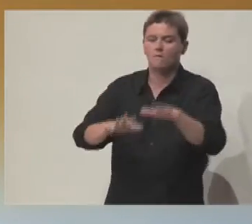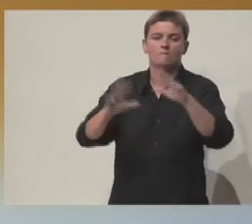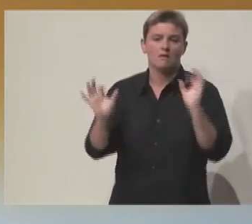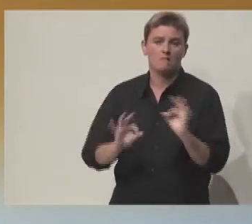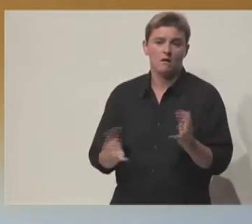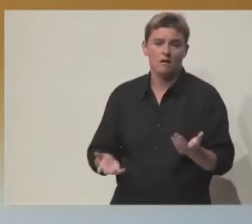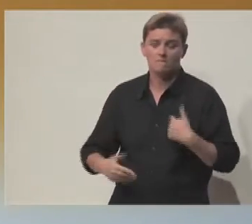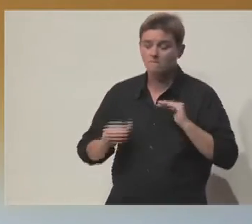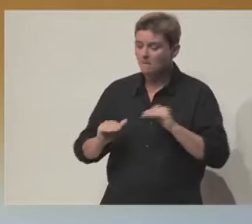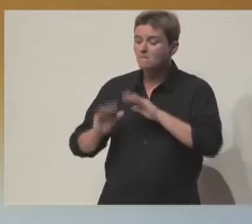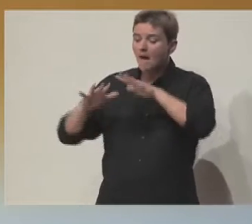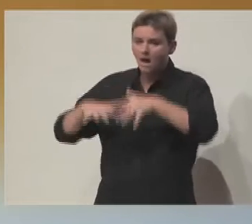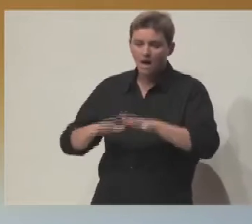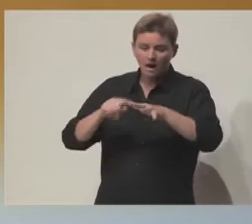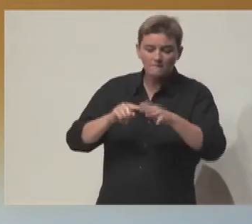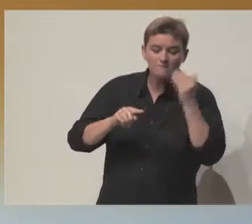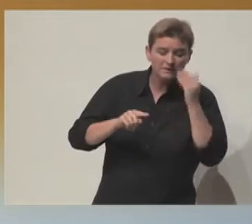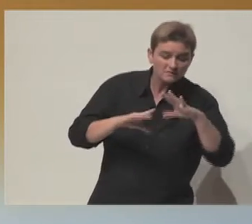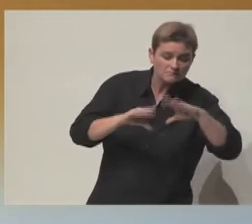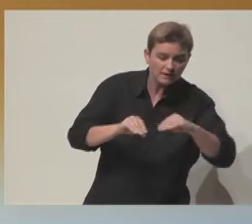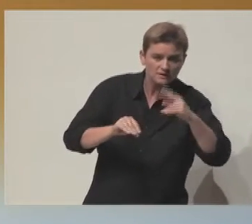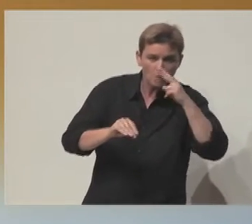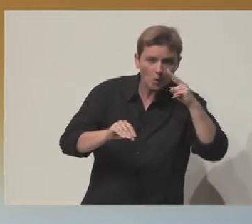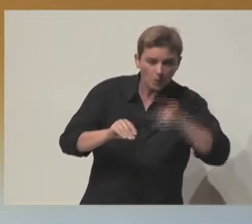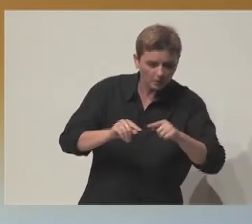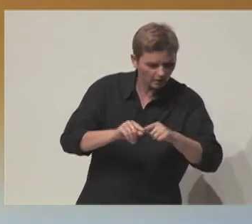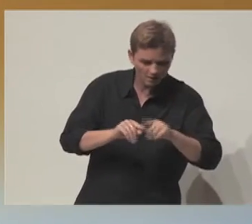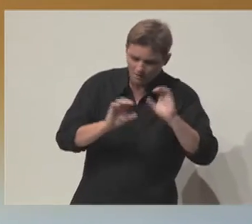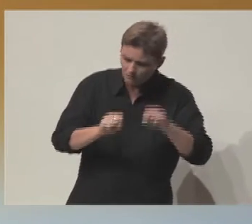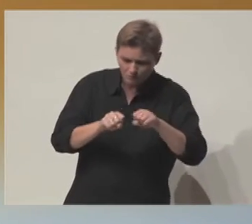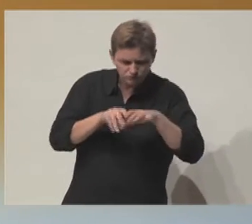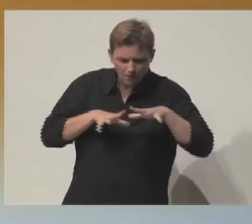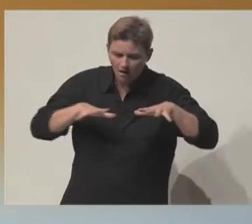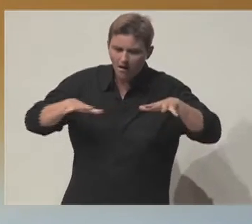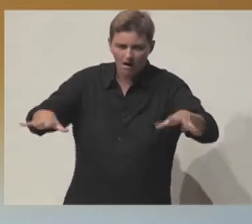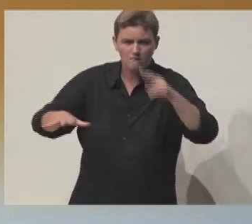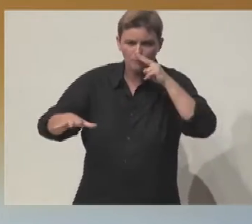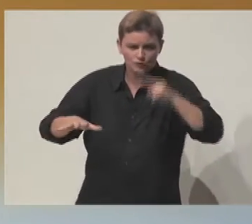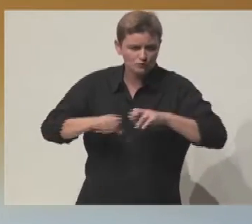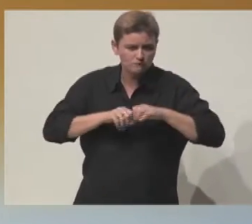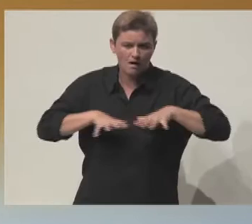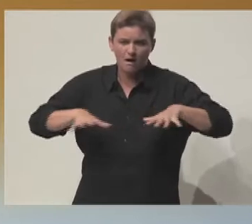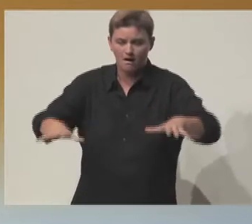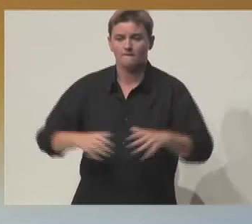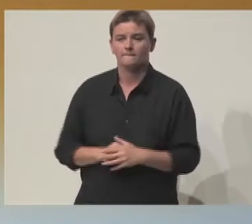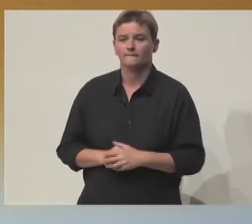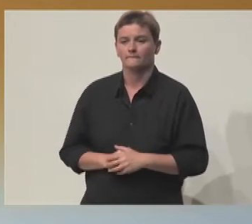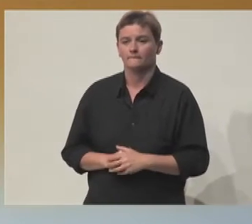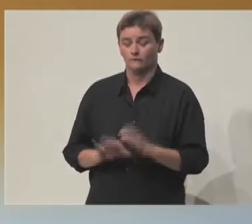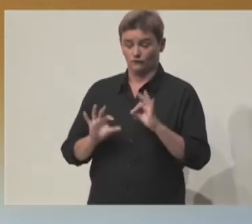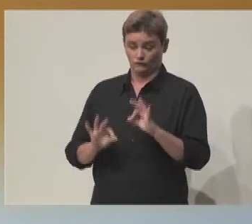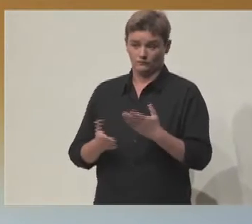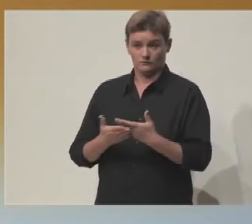la mer est polluée naturellement les courants en porteront la pollution ailleurs et donc la question